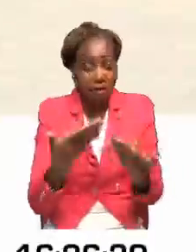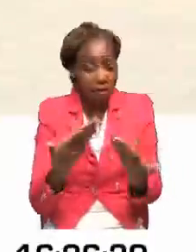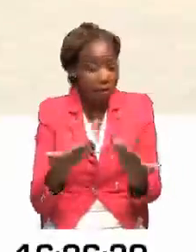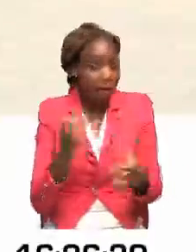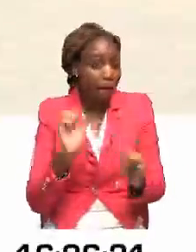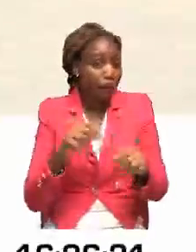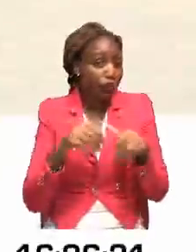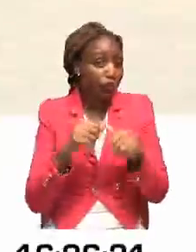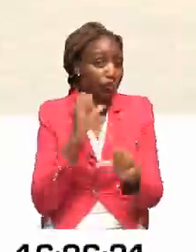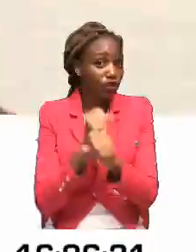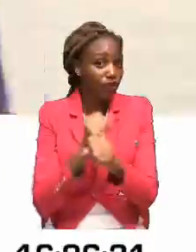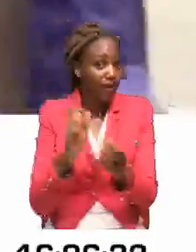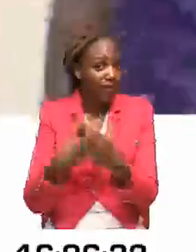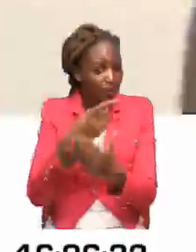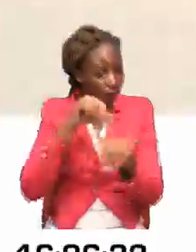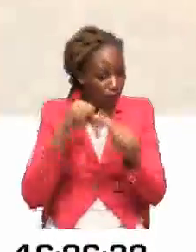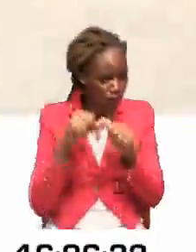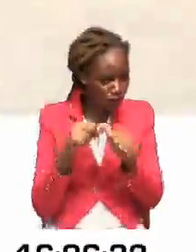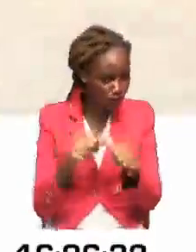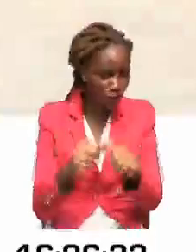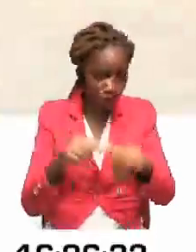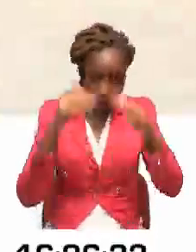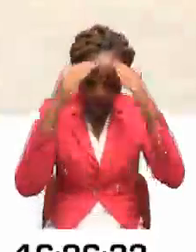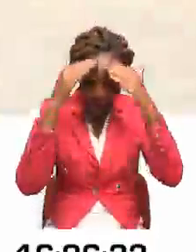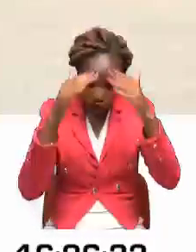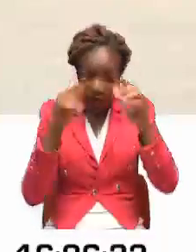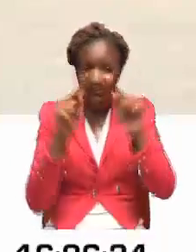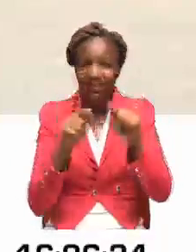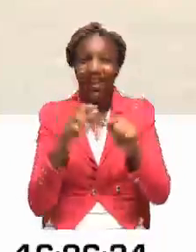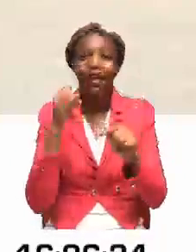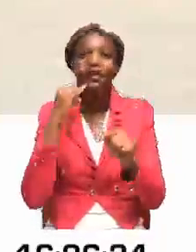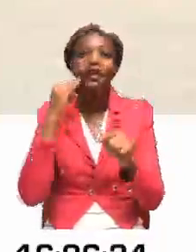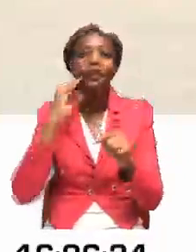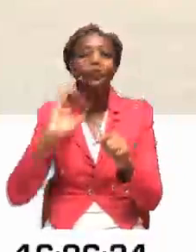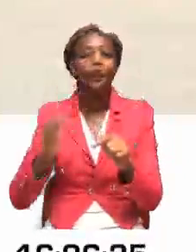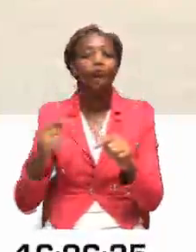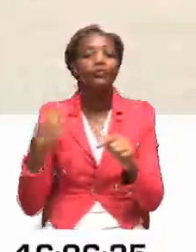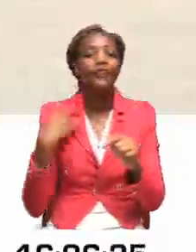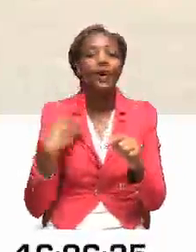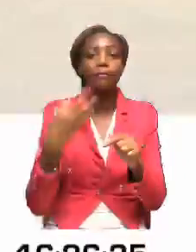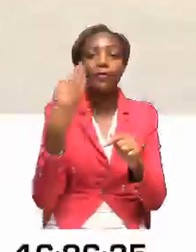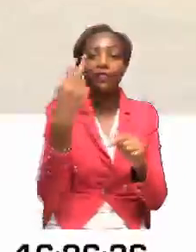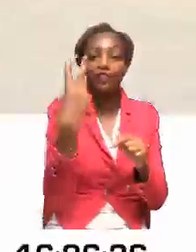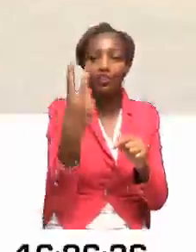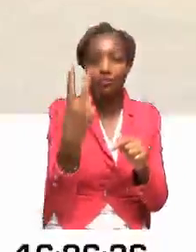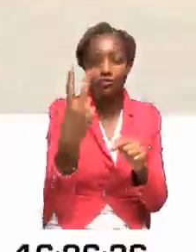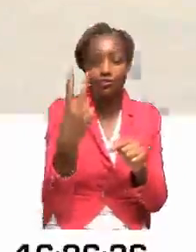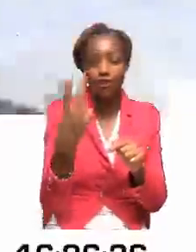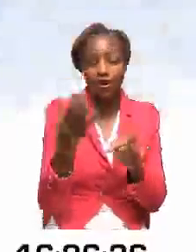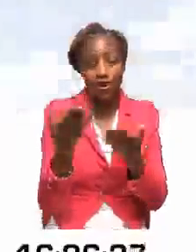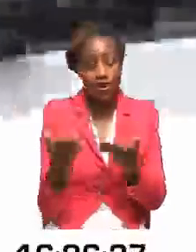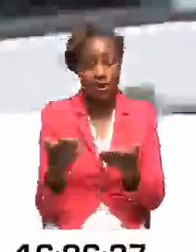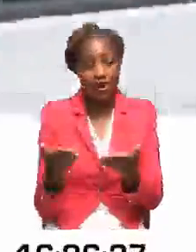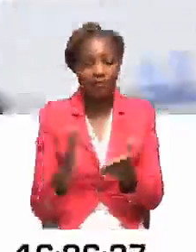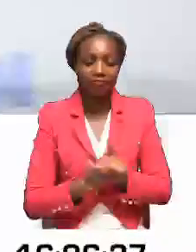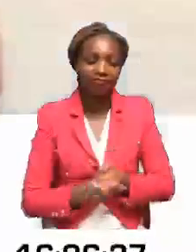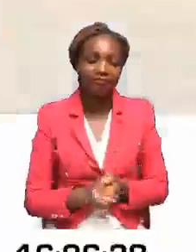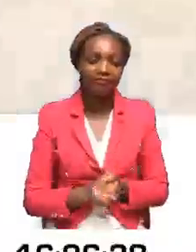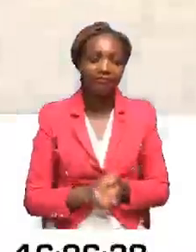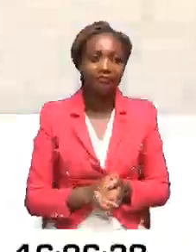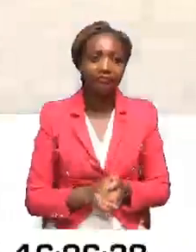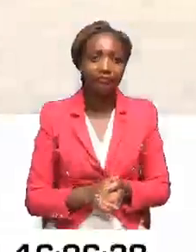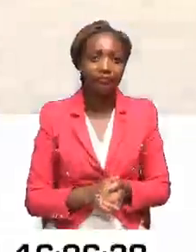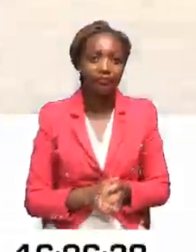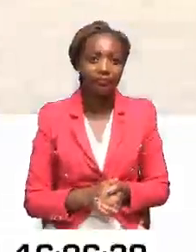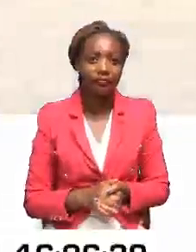pale. Basi tutazidi tu kuangalia jambo hili hapa katika kaunti nambari 32 ambayo ni kaunti ya Nakuru. Kutoka kwangu, jina langu ni